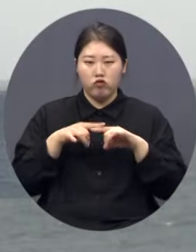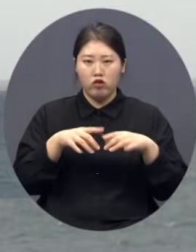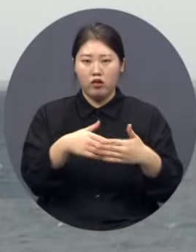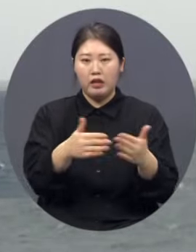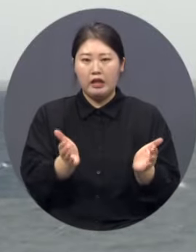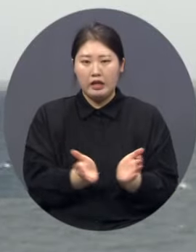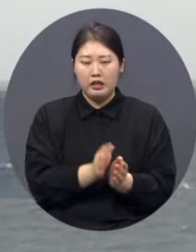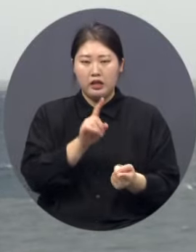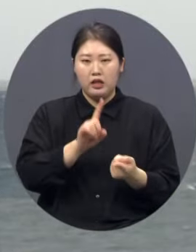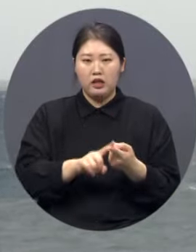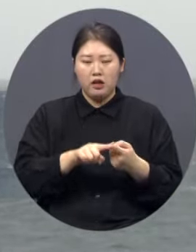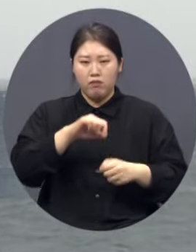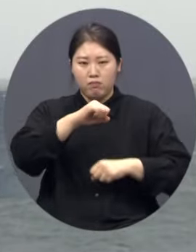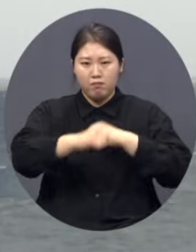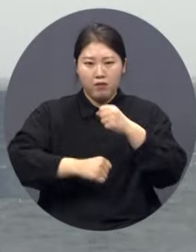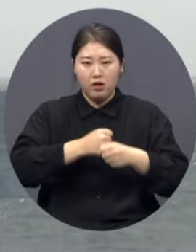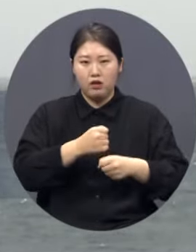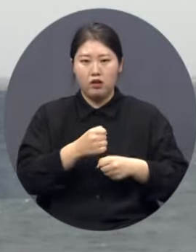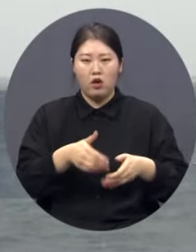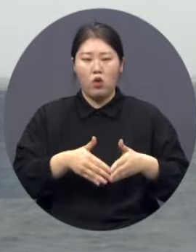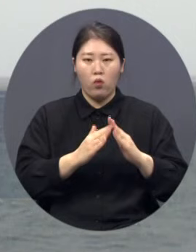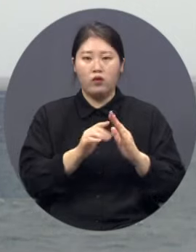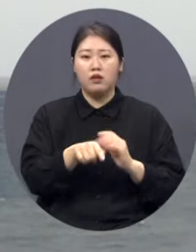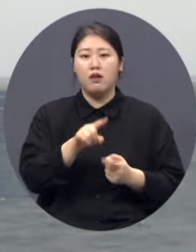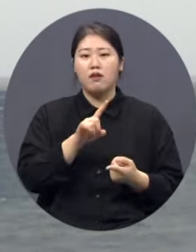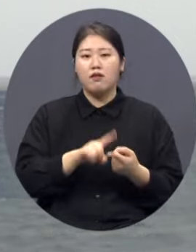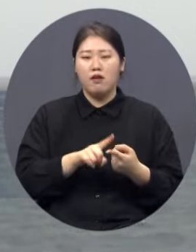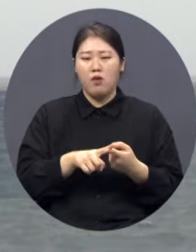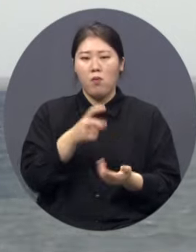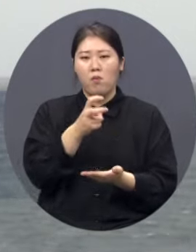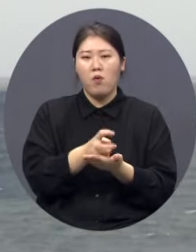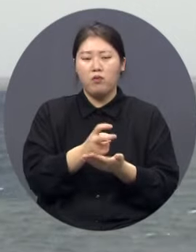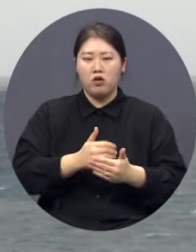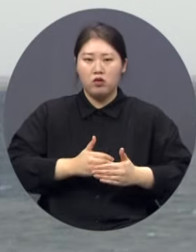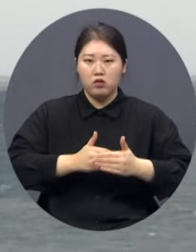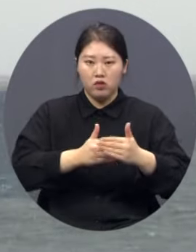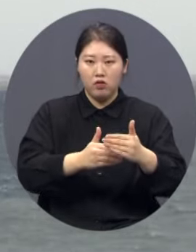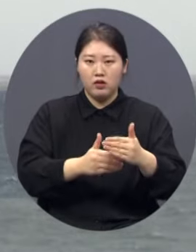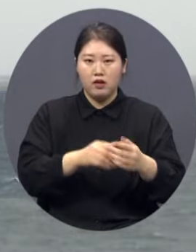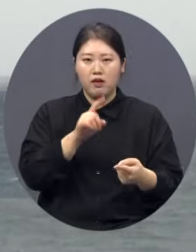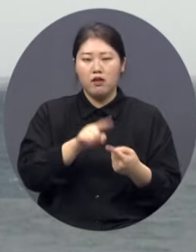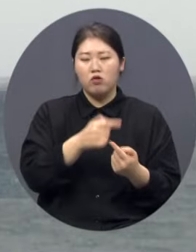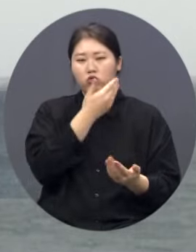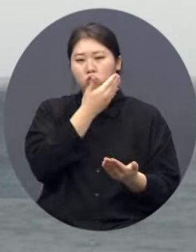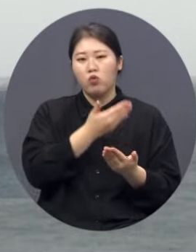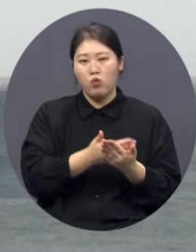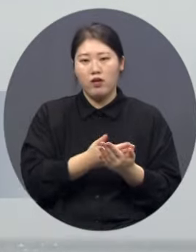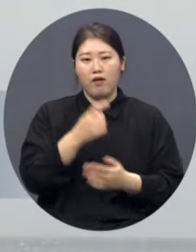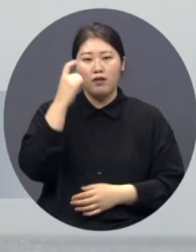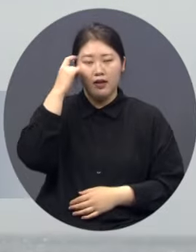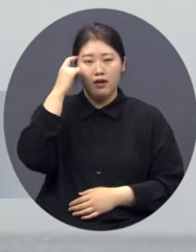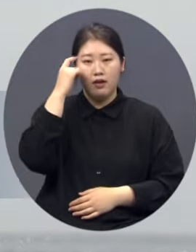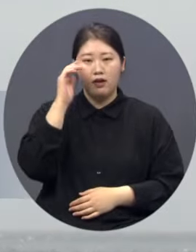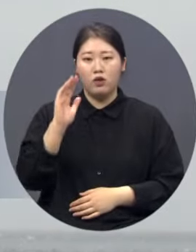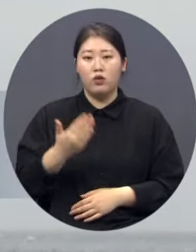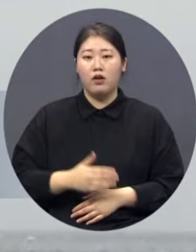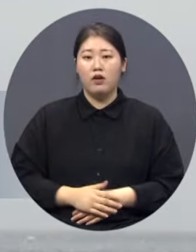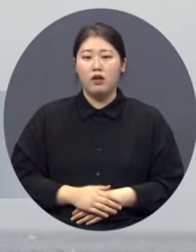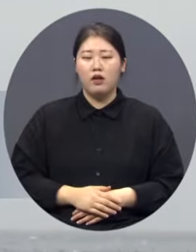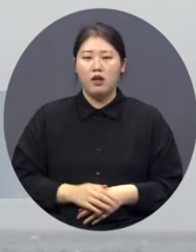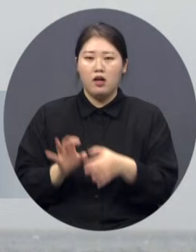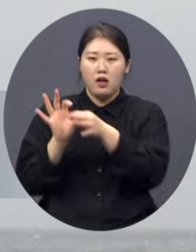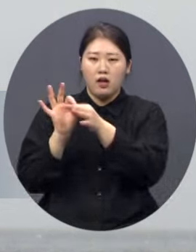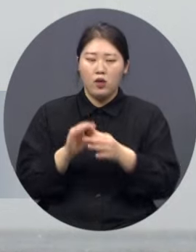공사는 절대보전 지역과 관련된 법적 절차의 중요성을 다시금 일기준 사건이라고 생각합니다 지속